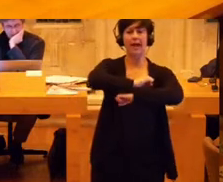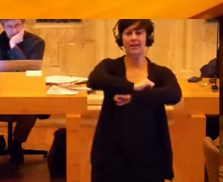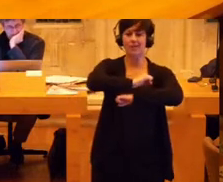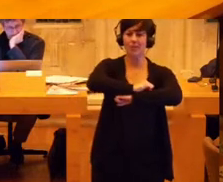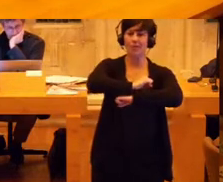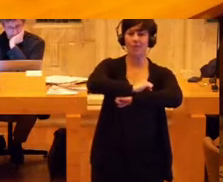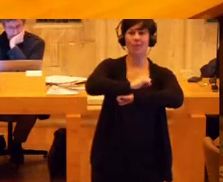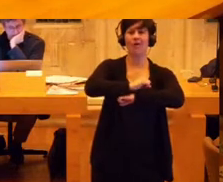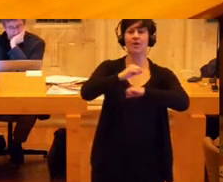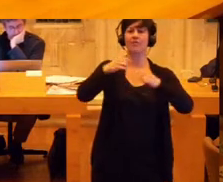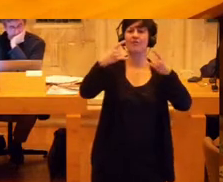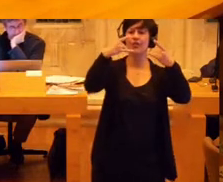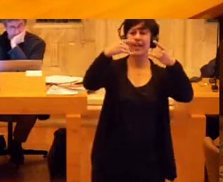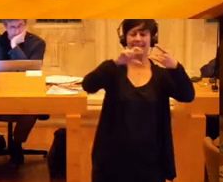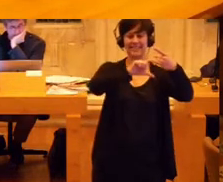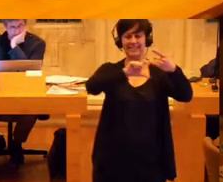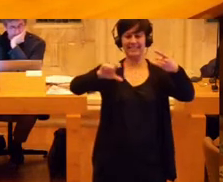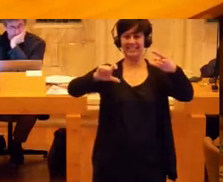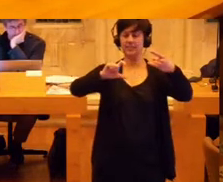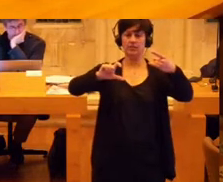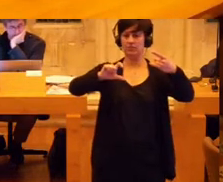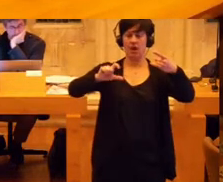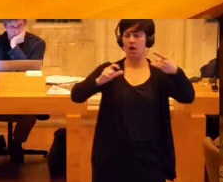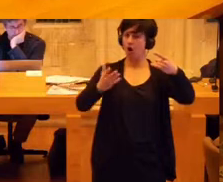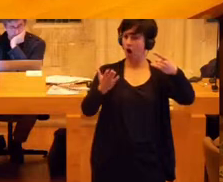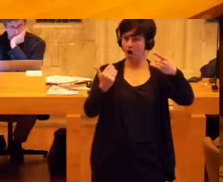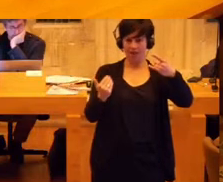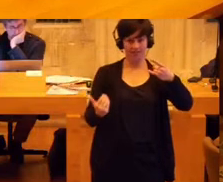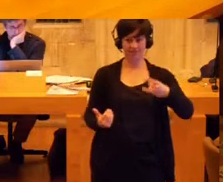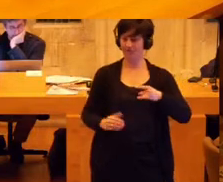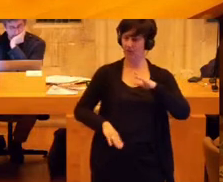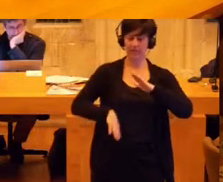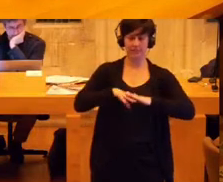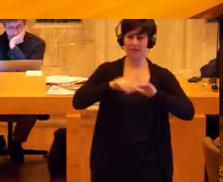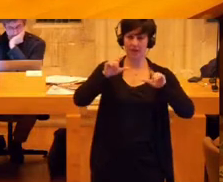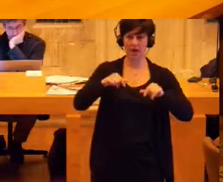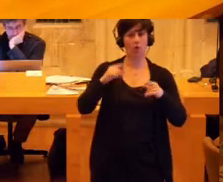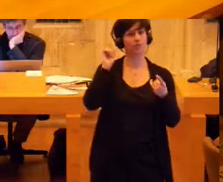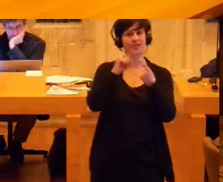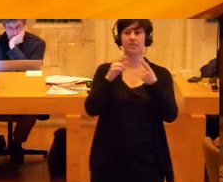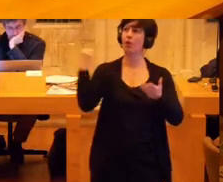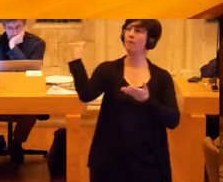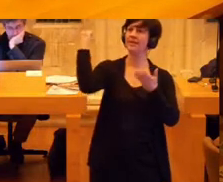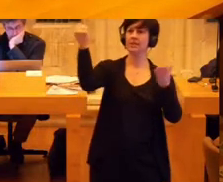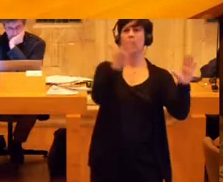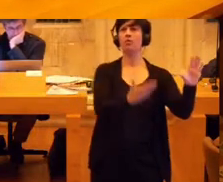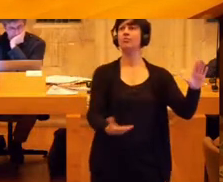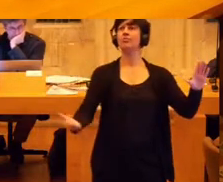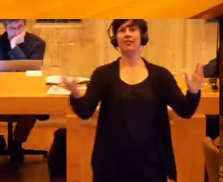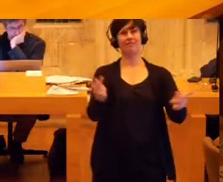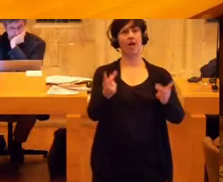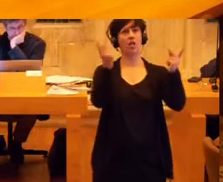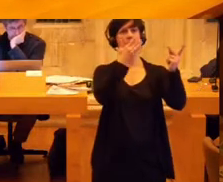balconnets, en venant restreindre les enseignes sur ces éléments pour davantage valoriser le patrimoine.